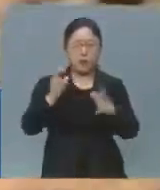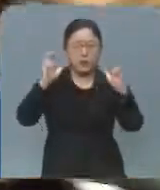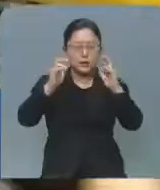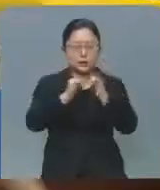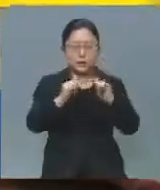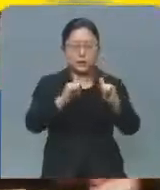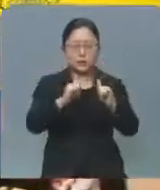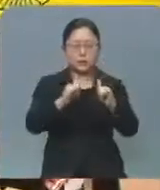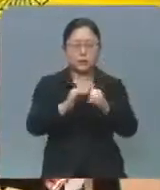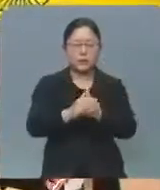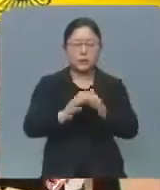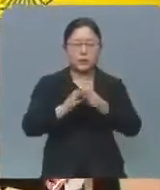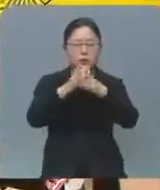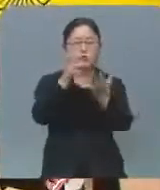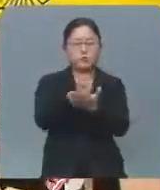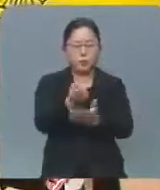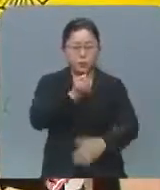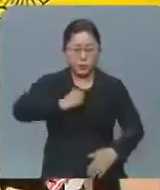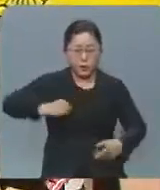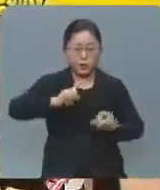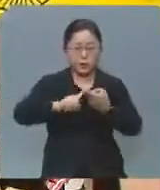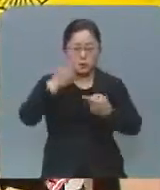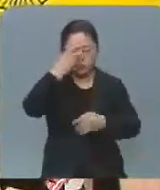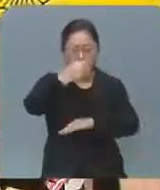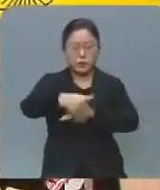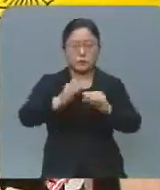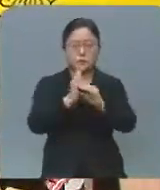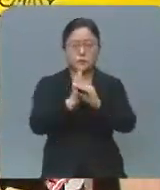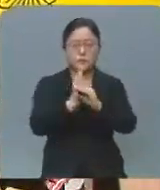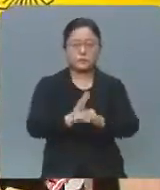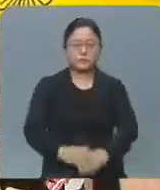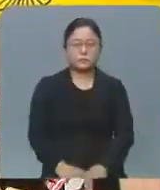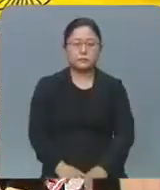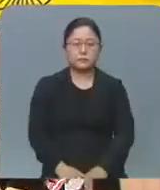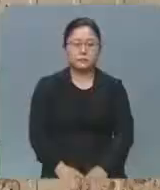등을 상대로 건축법 위반 여부를 조사할 계획입니다